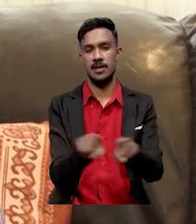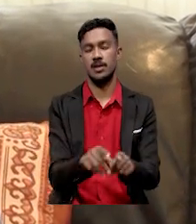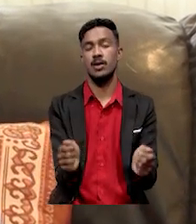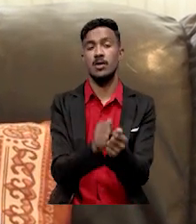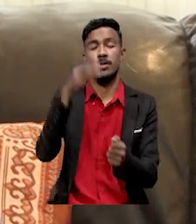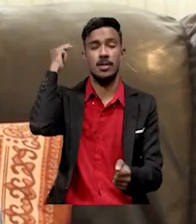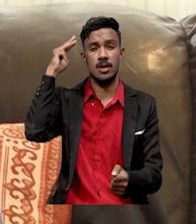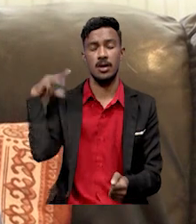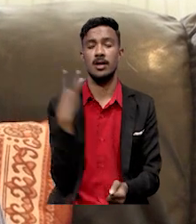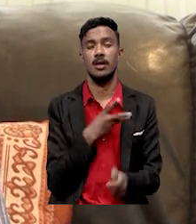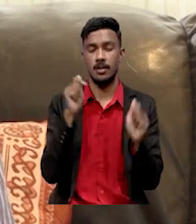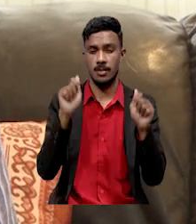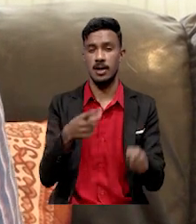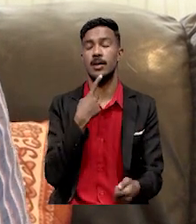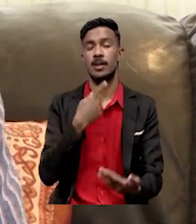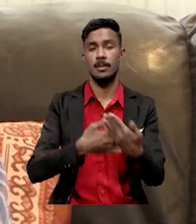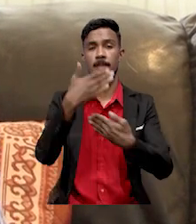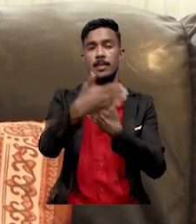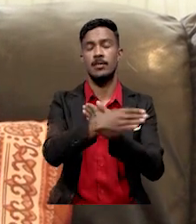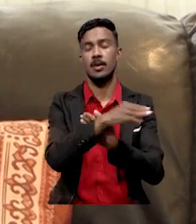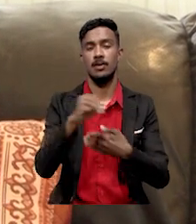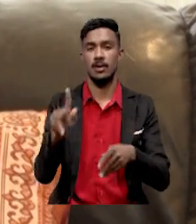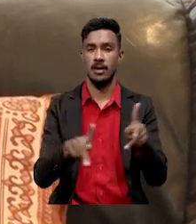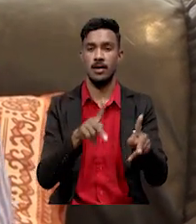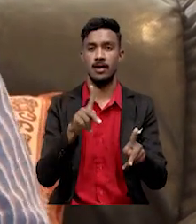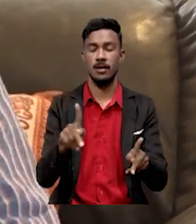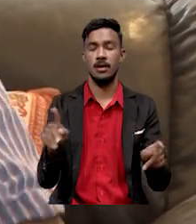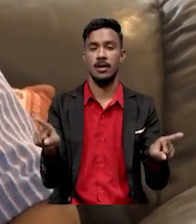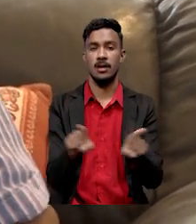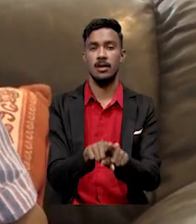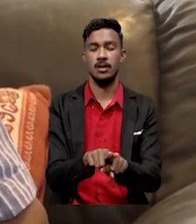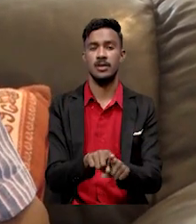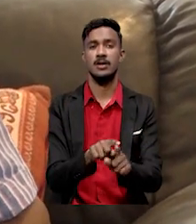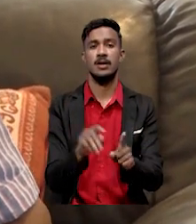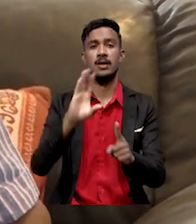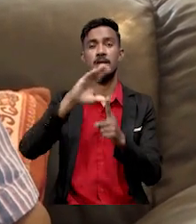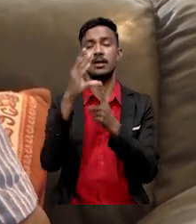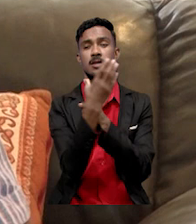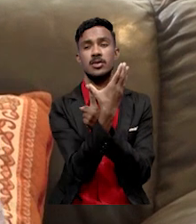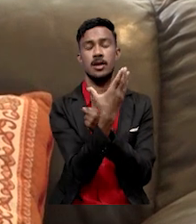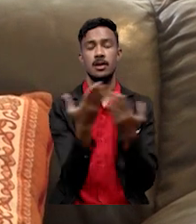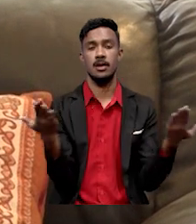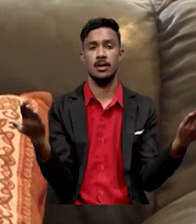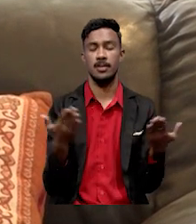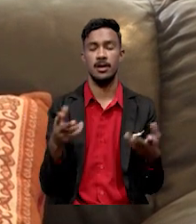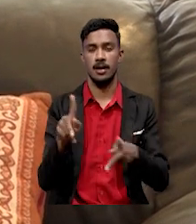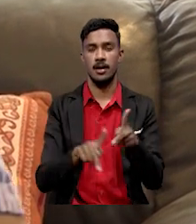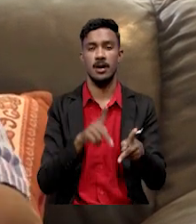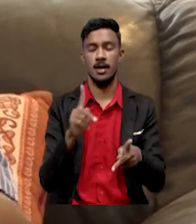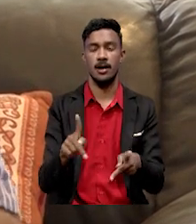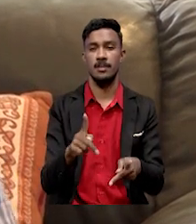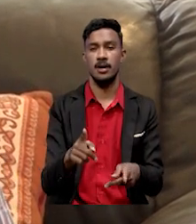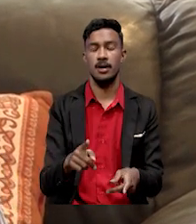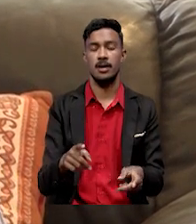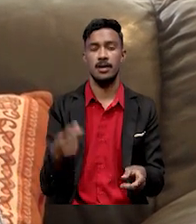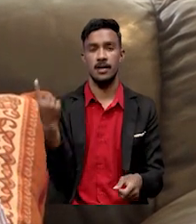mentalidade ni terlebih lebih mai. Ini mentalidade, mentalidade un poco be, un poco tradisional, ya. Tradisional lebih, emang be saya kurs ni